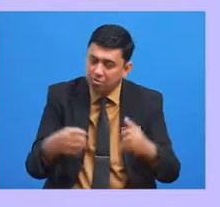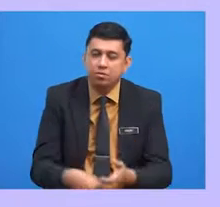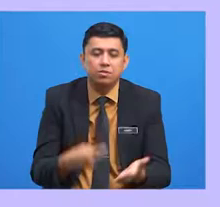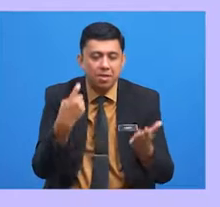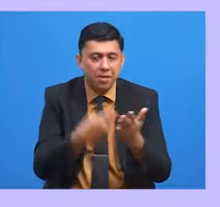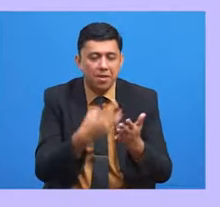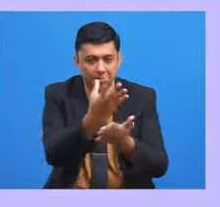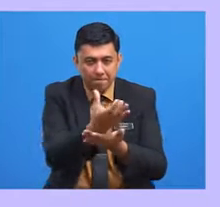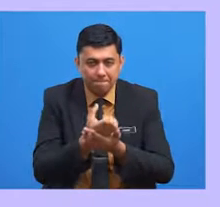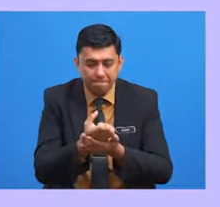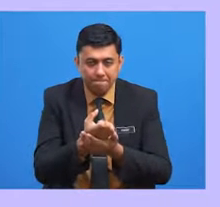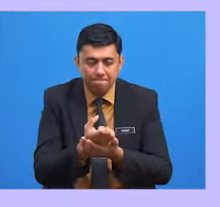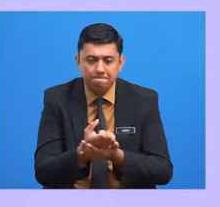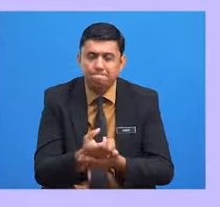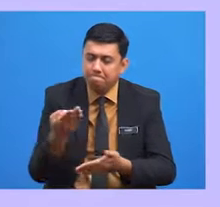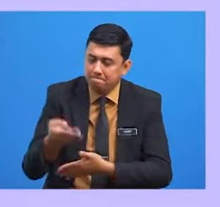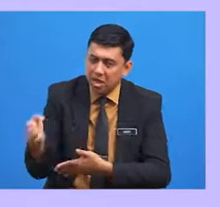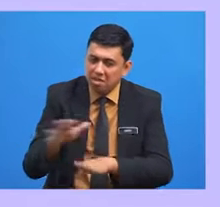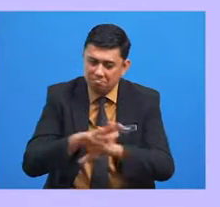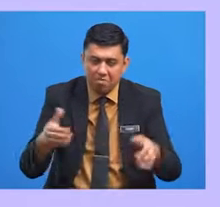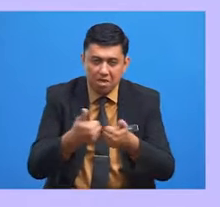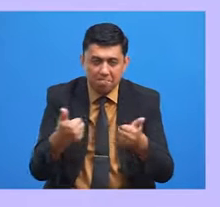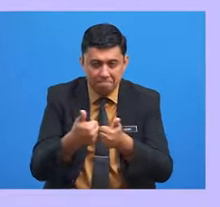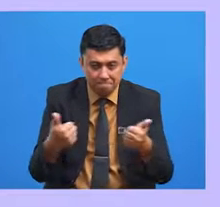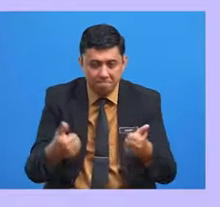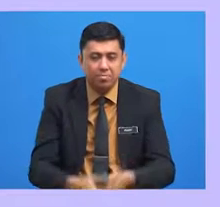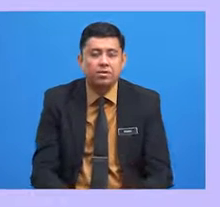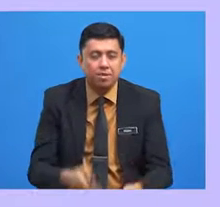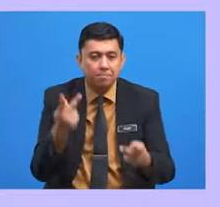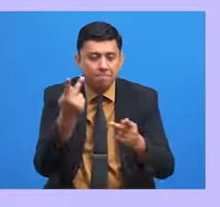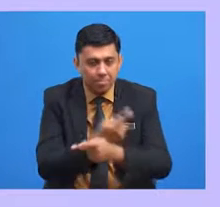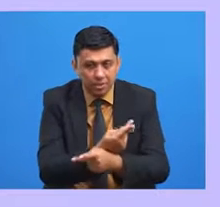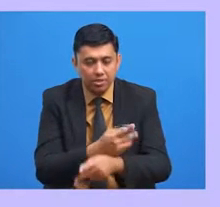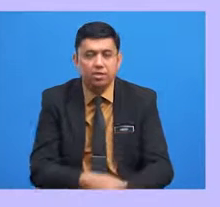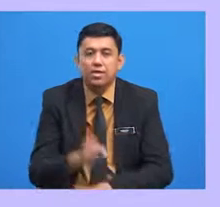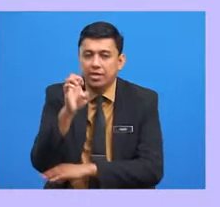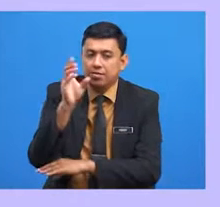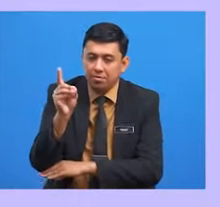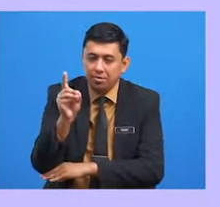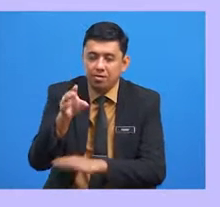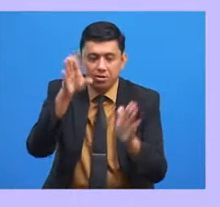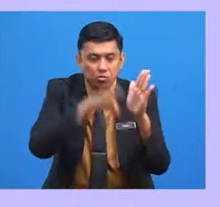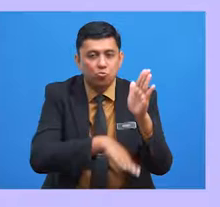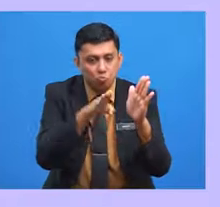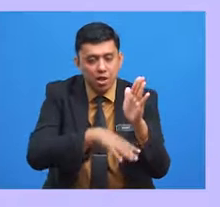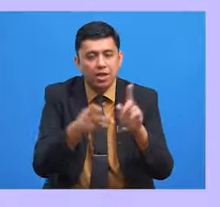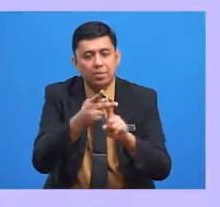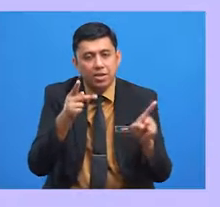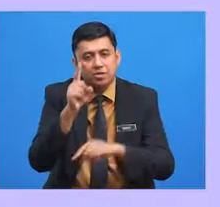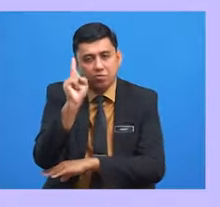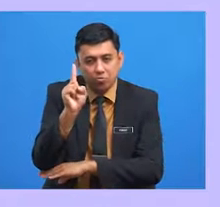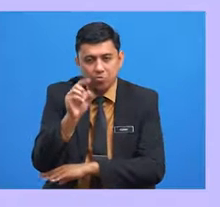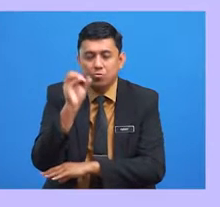harga permintaan barang tak anjal. Ini kerana perkali keanjalan atau ED kurang daripada 1,